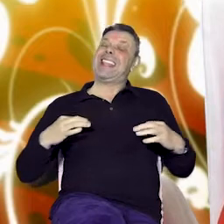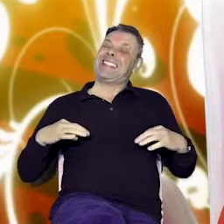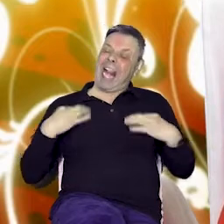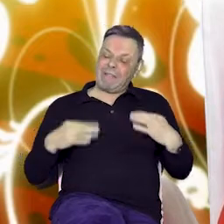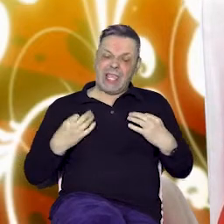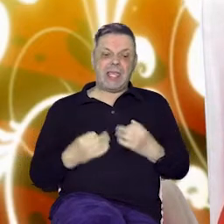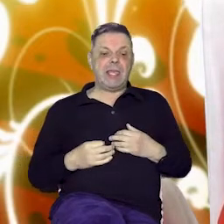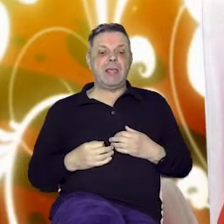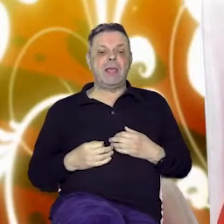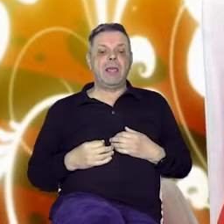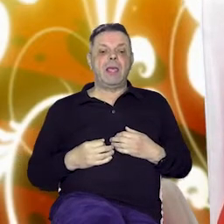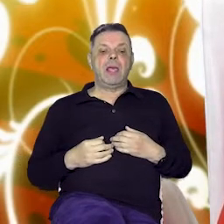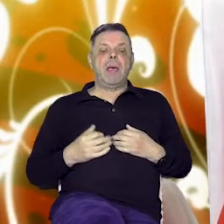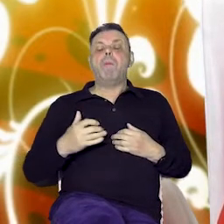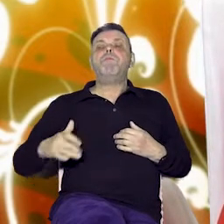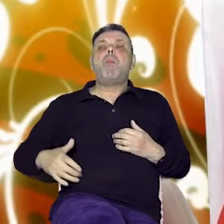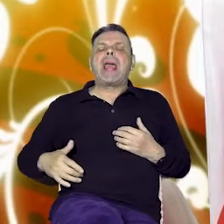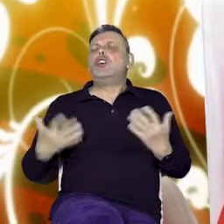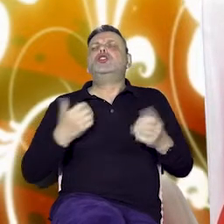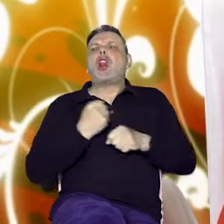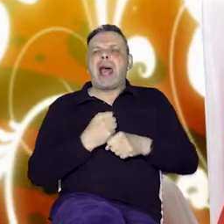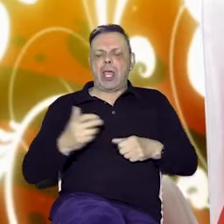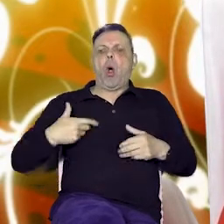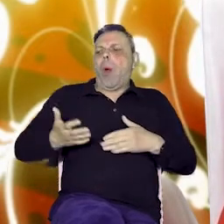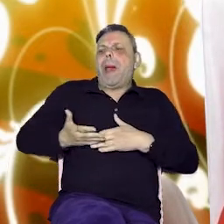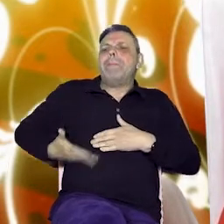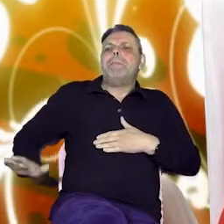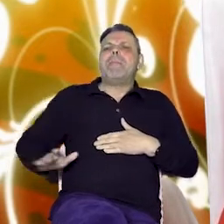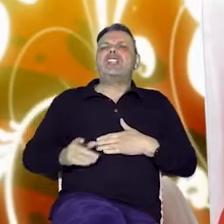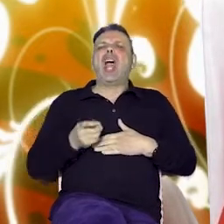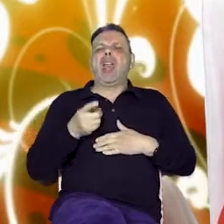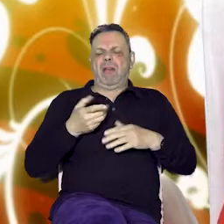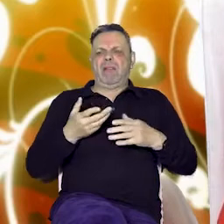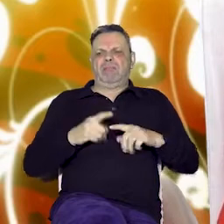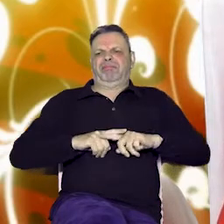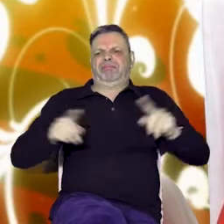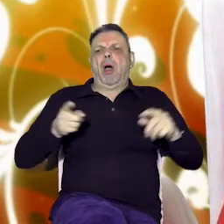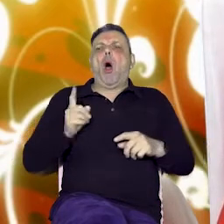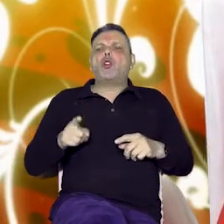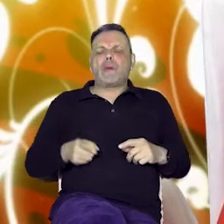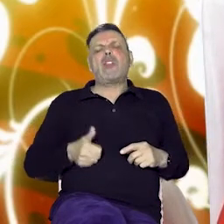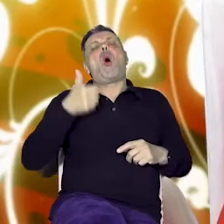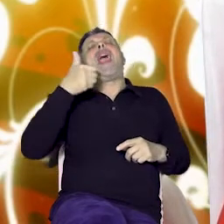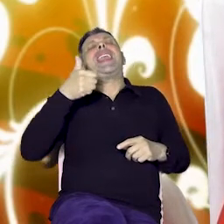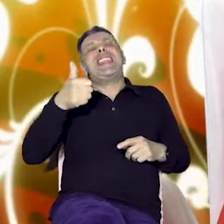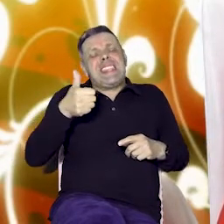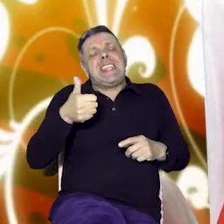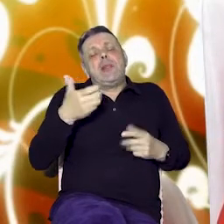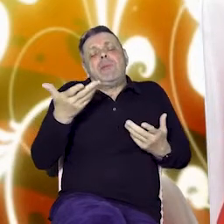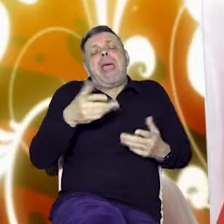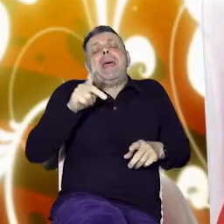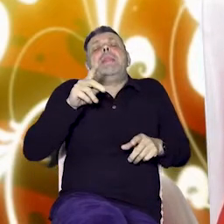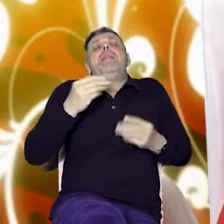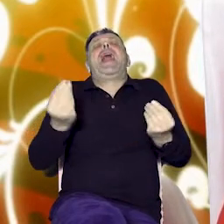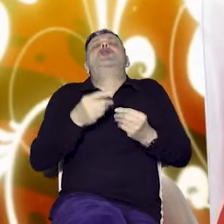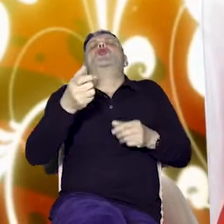naravno. Jer što bubreg radi? Bubreg odstranjuje otrove. Znači, to je jedna od njegovih funkcija. A nažalost, kada